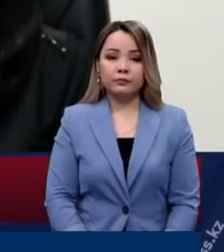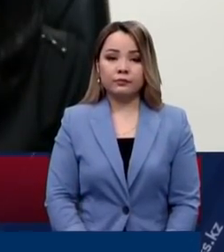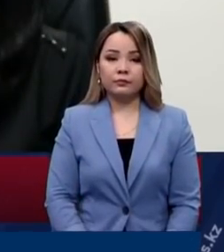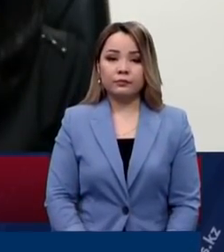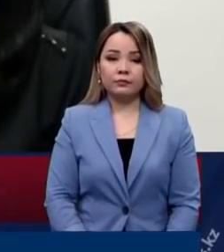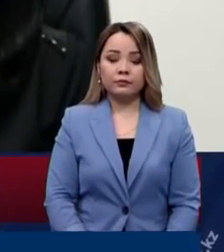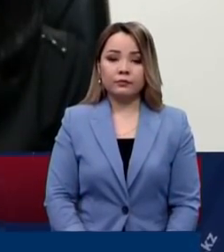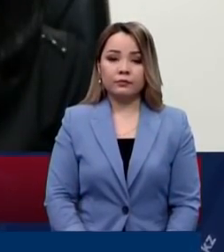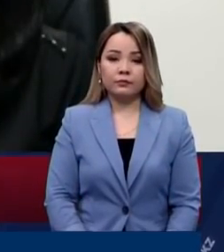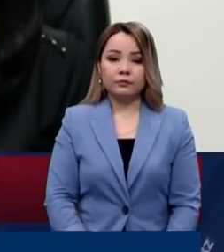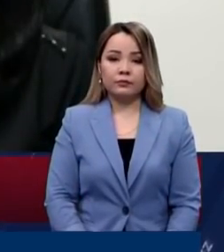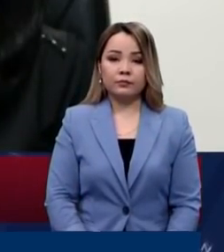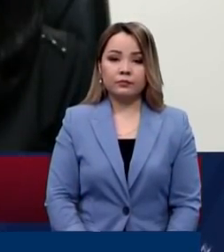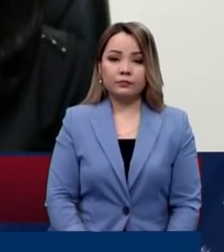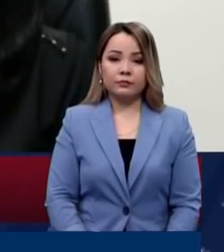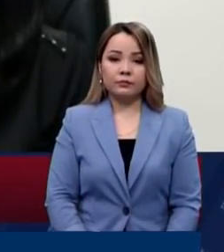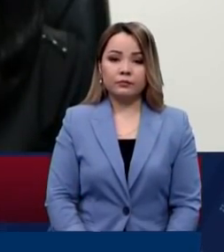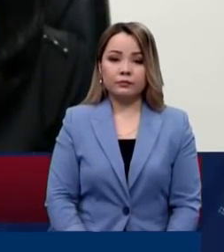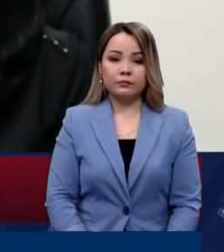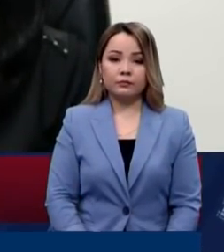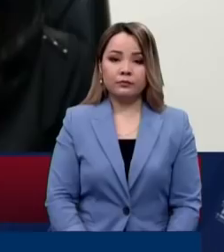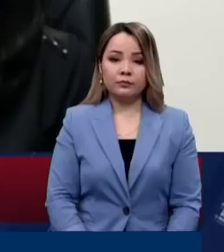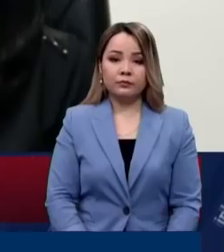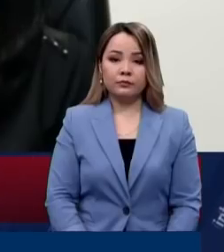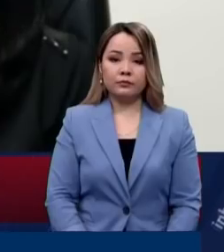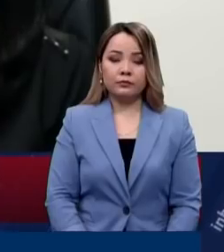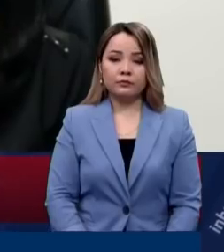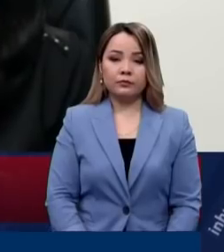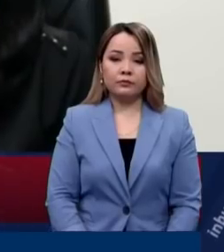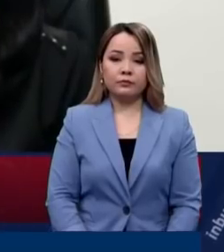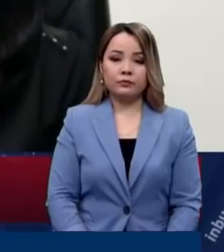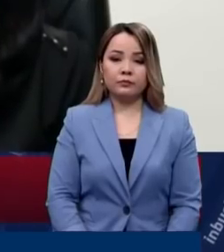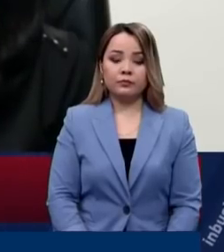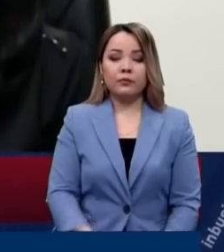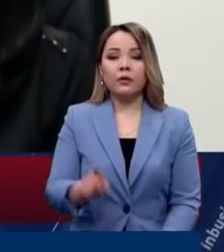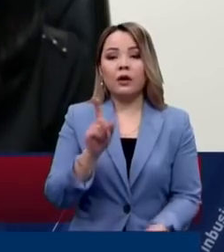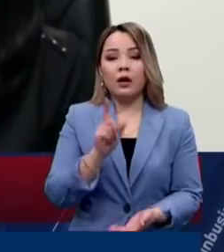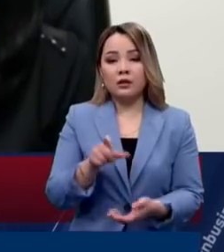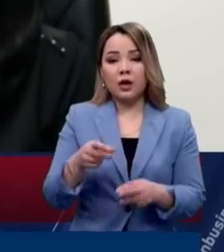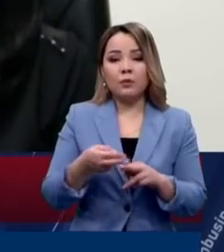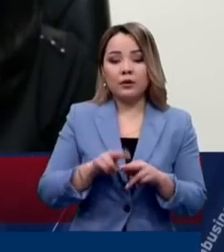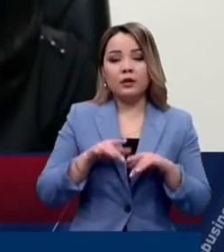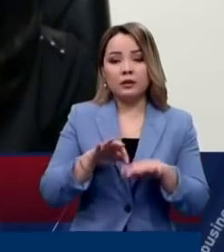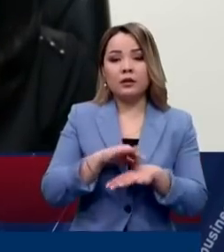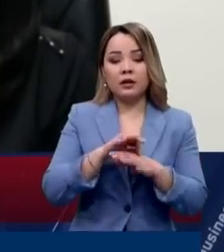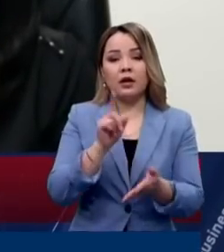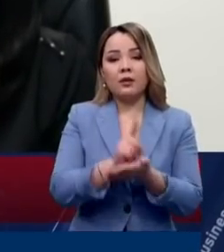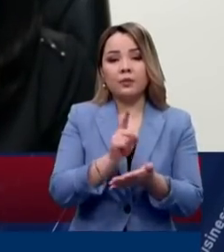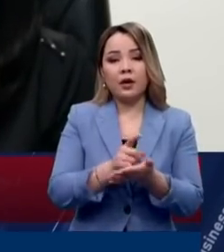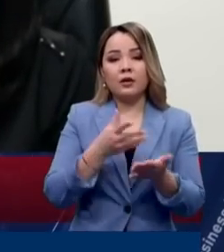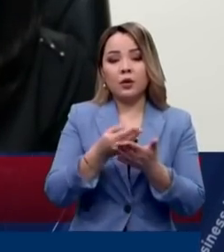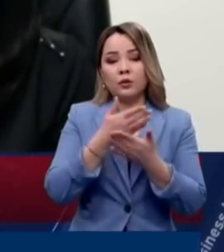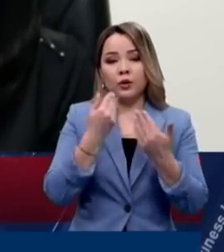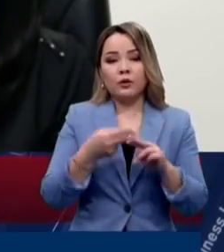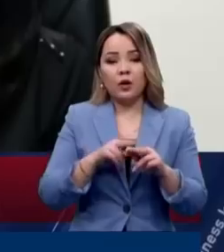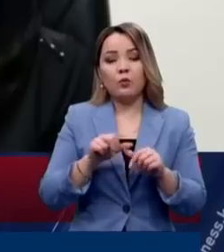Айнұр ханым, естілмей кеттіңіз. Салық төлемеу үшін жасалып отырған азаматтарға байланысты әрекет. Енді бұдан